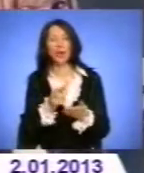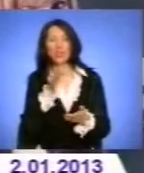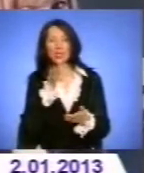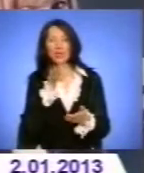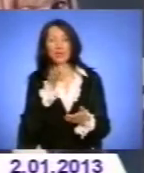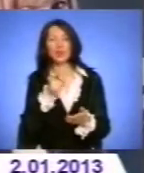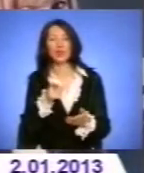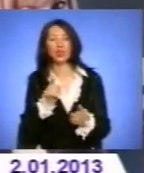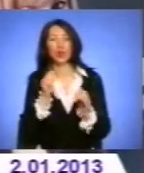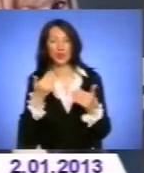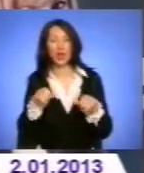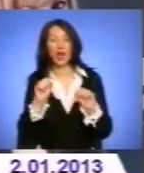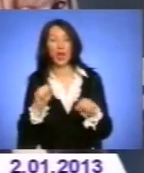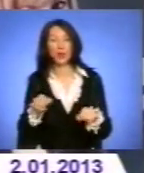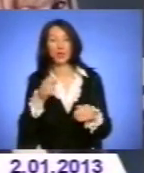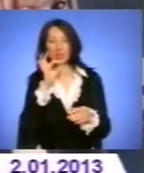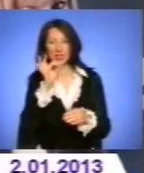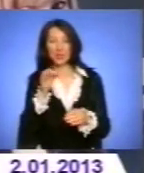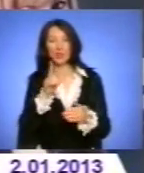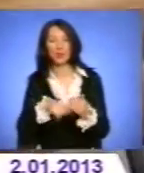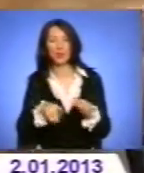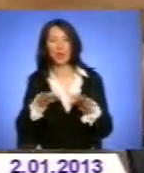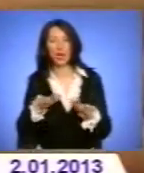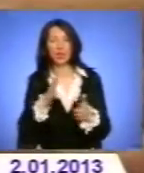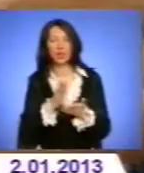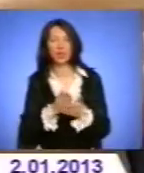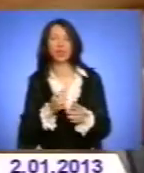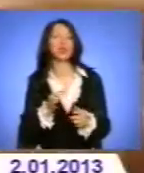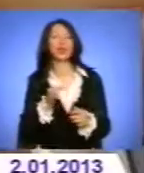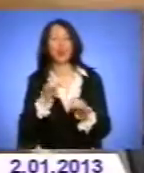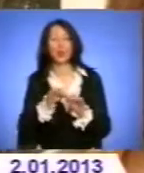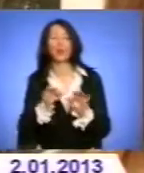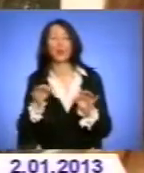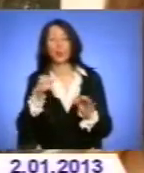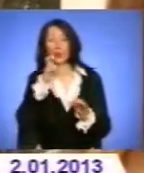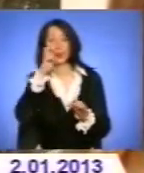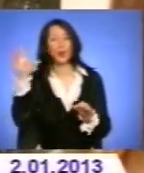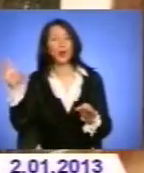що уже можна сказати з упевненістю, акція стає дедалі популярнішою. По